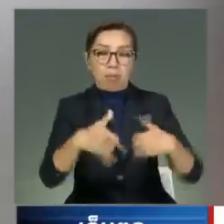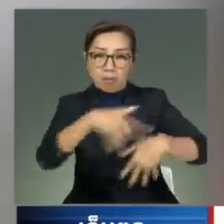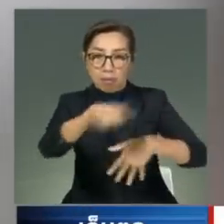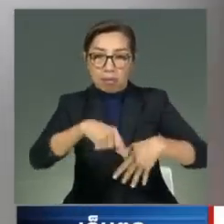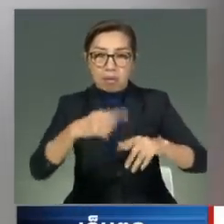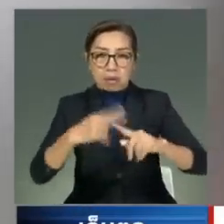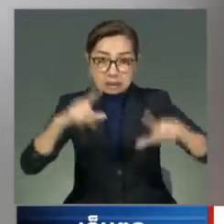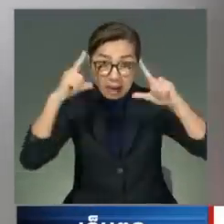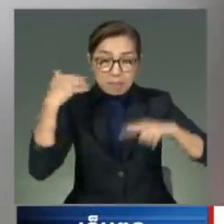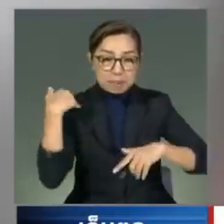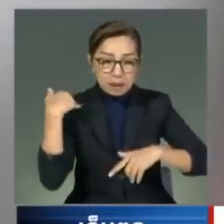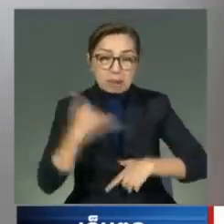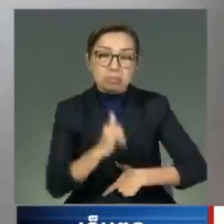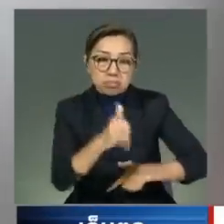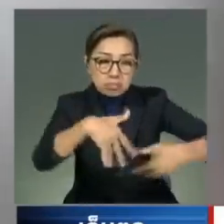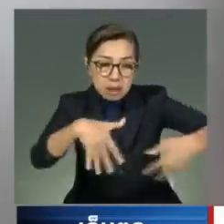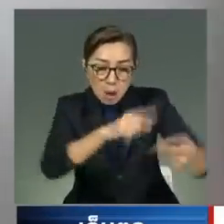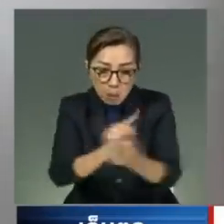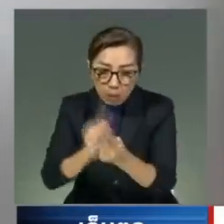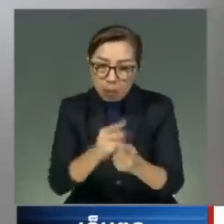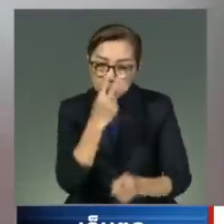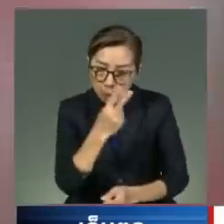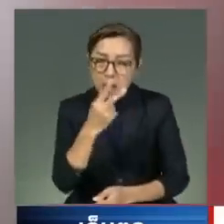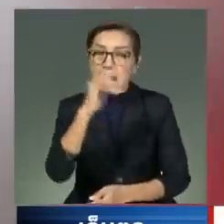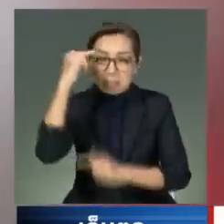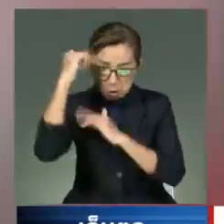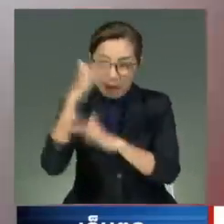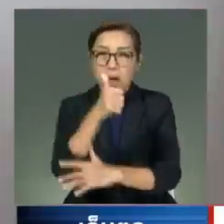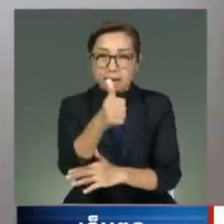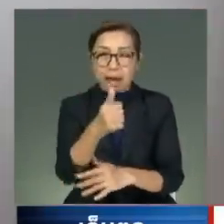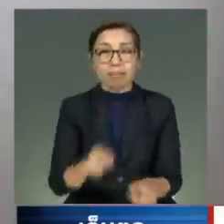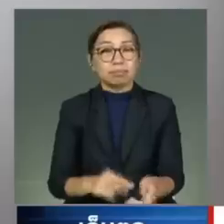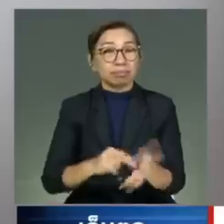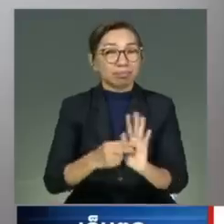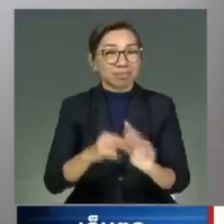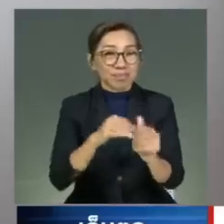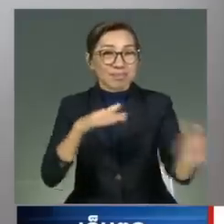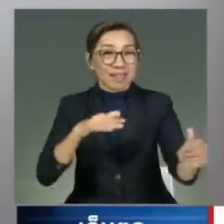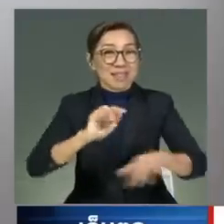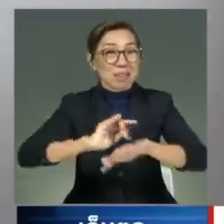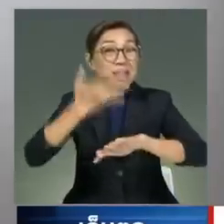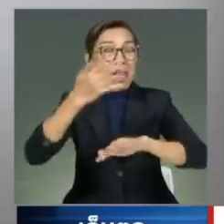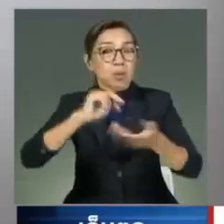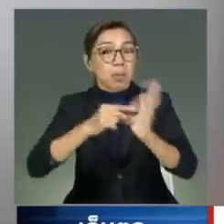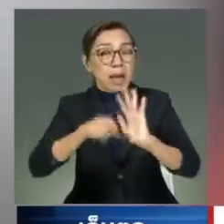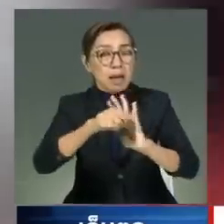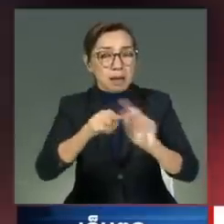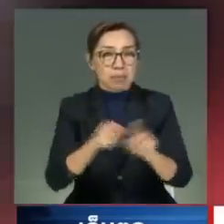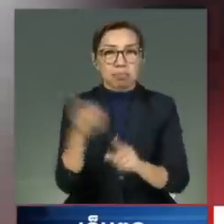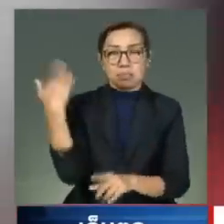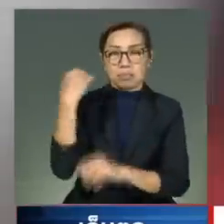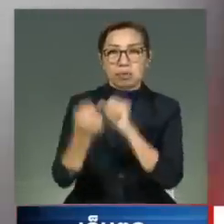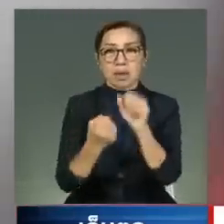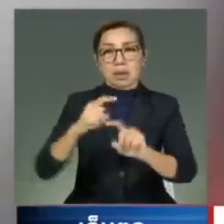เสียงก็ดูว่าจะมีความหวังเหมือนกันนะครับคำว่าหัวคะแนนธรรมชาติไม่ใช่ศัพท์แสงใหม่อะไรนะครับเมื่อการเลือกตั้งเมื่อ